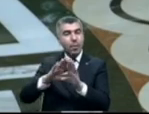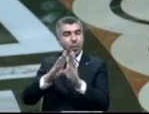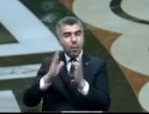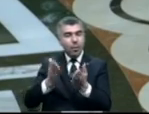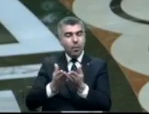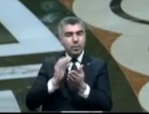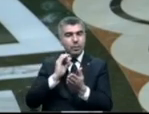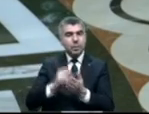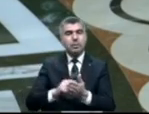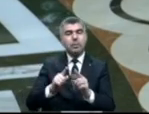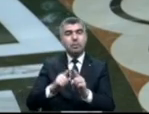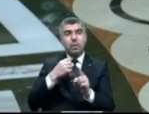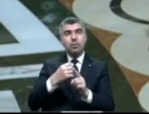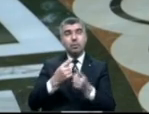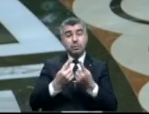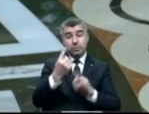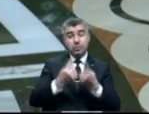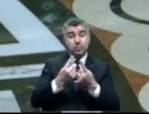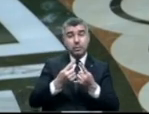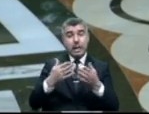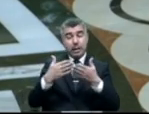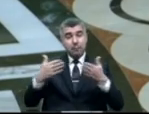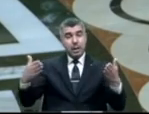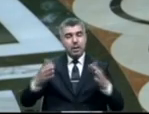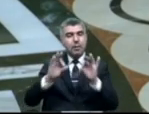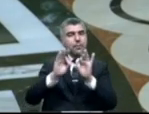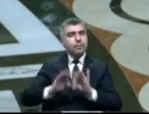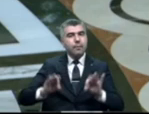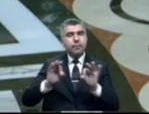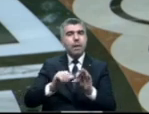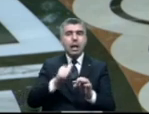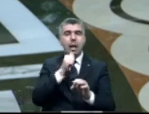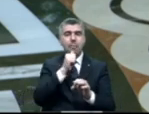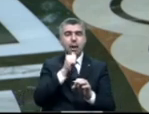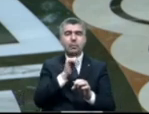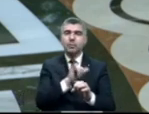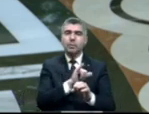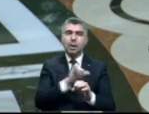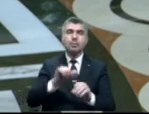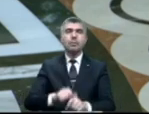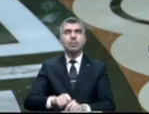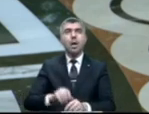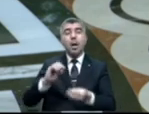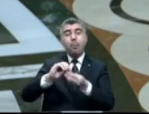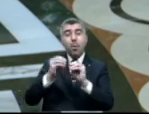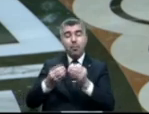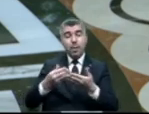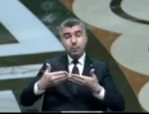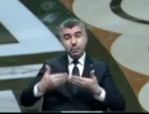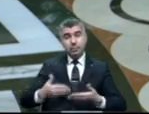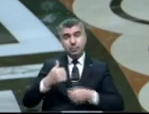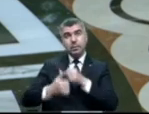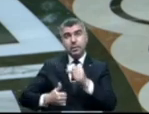هذوك الزراعات اللي كتكلموا عليهم راه ما عندهمش مساحات كبيرة، يعني بالنسبة للماء ماشي هي اللي كتهدر. دوك الإشكالية اللي عايشين هذا